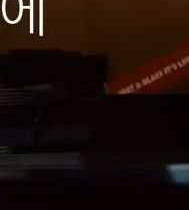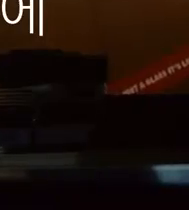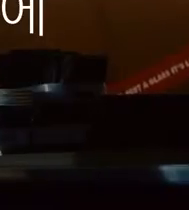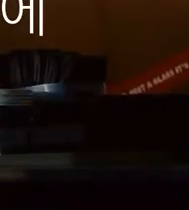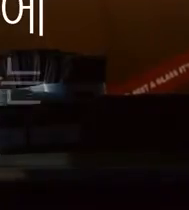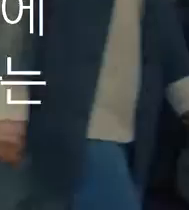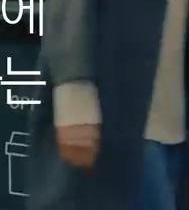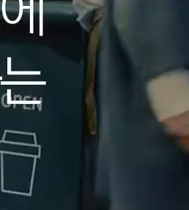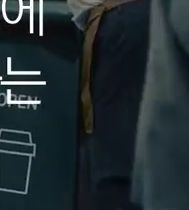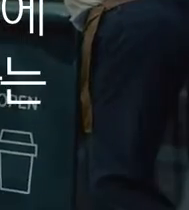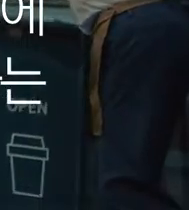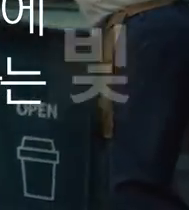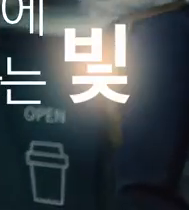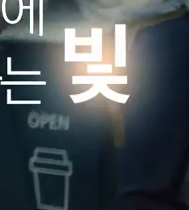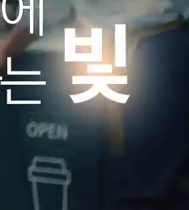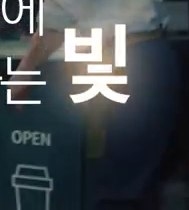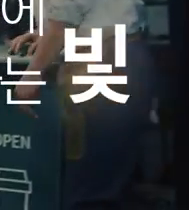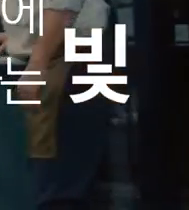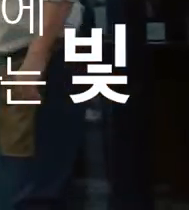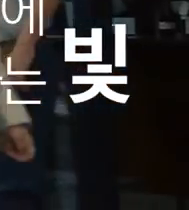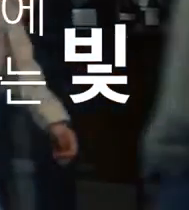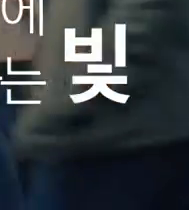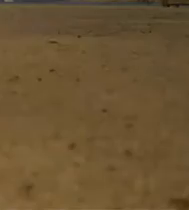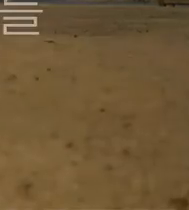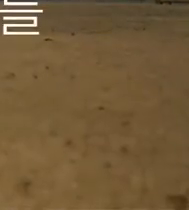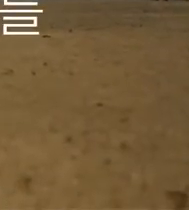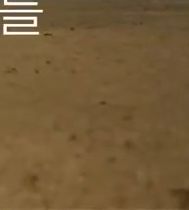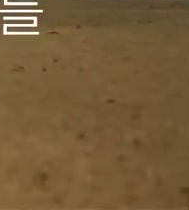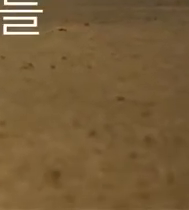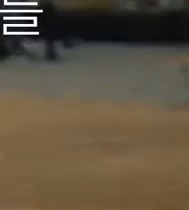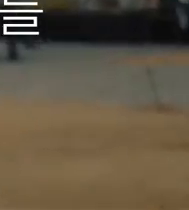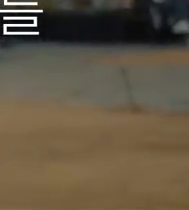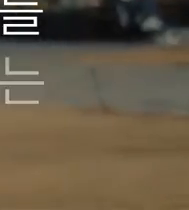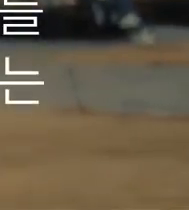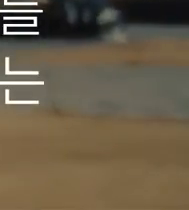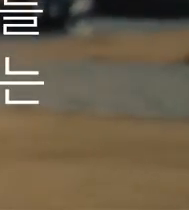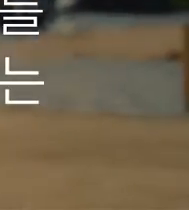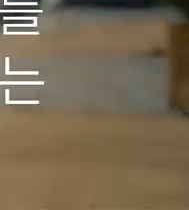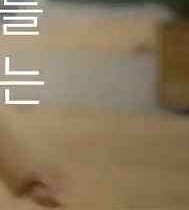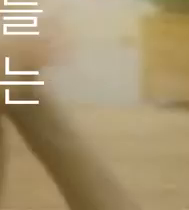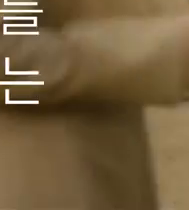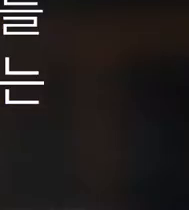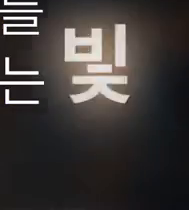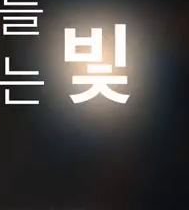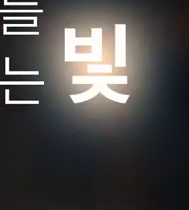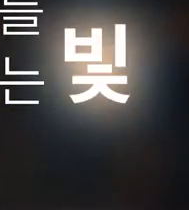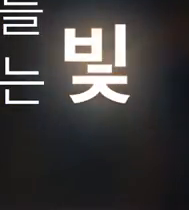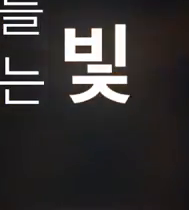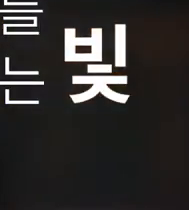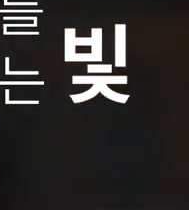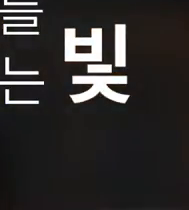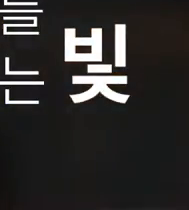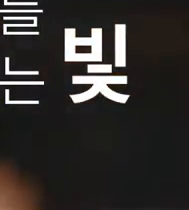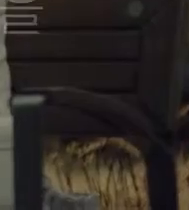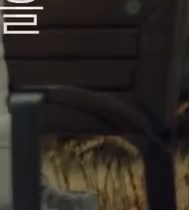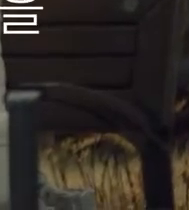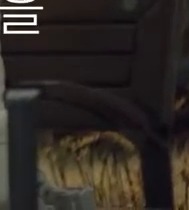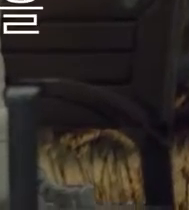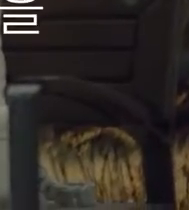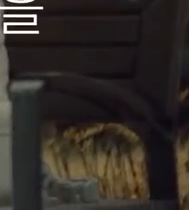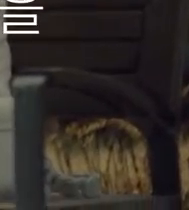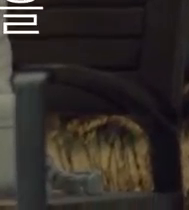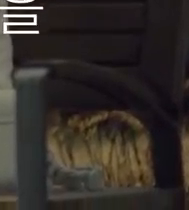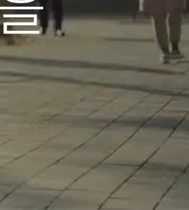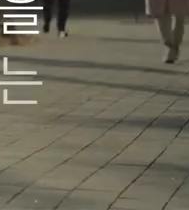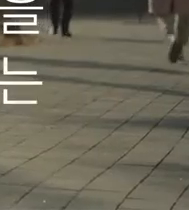우리의 생활에 온기를 더하는 빛. 아이들의 미래를 온전하게 밝히는 빛.